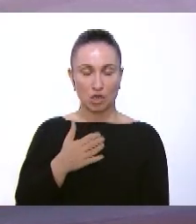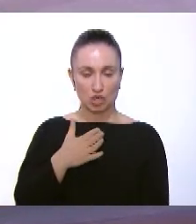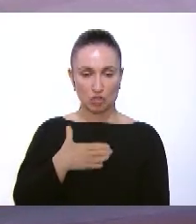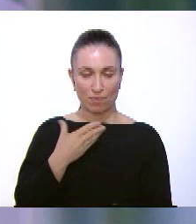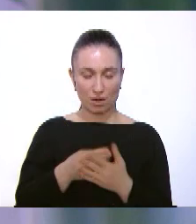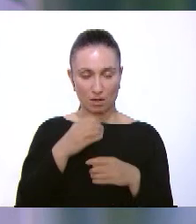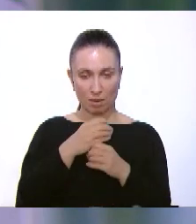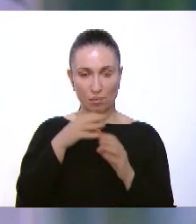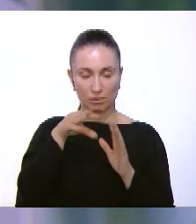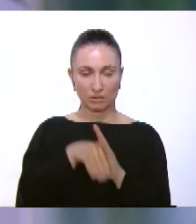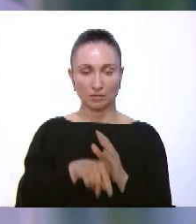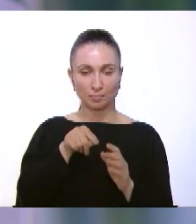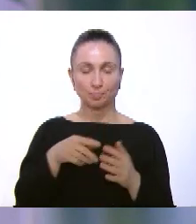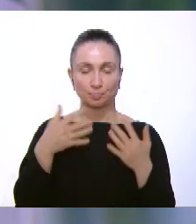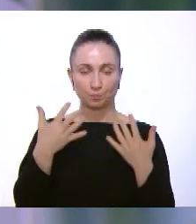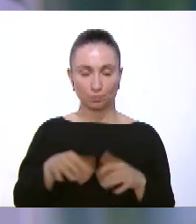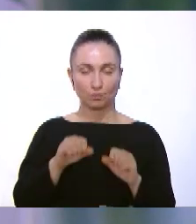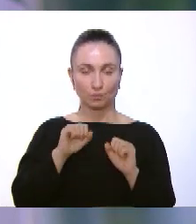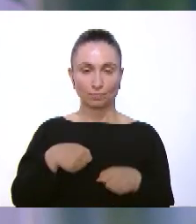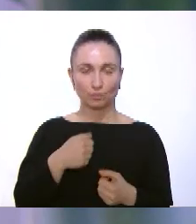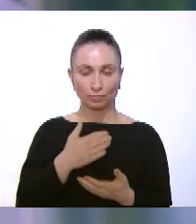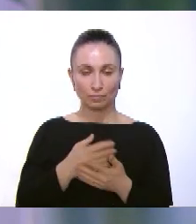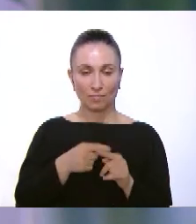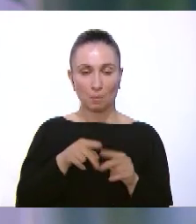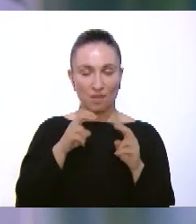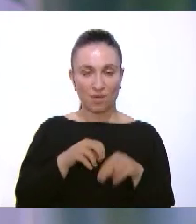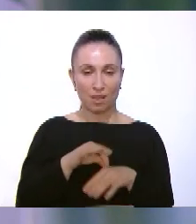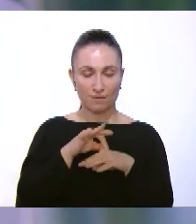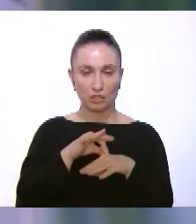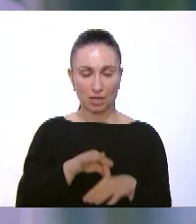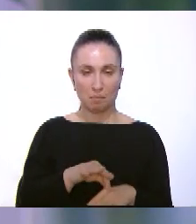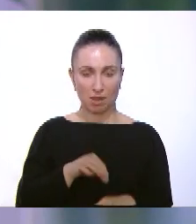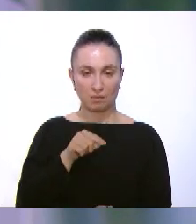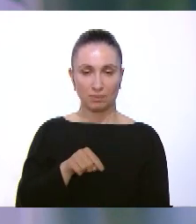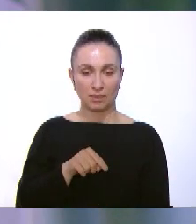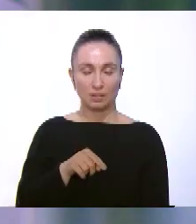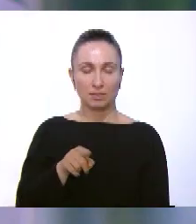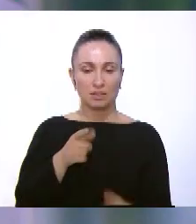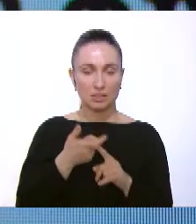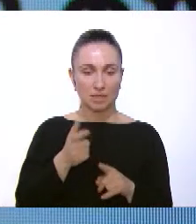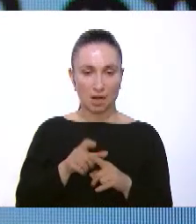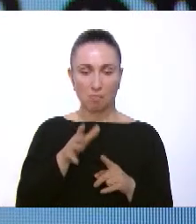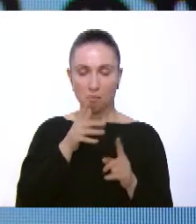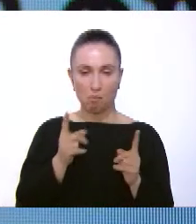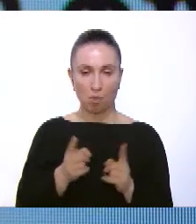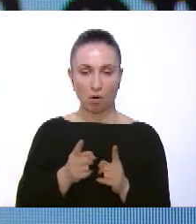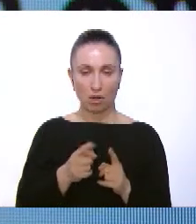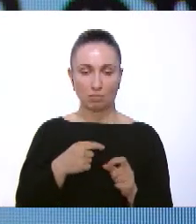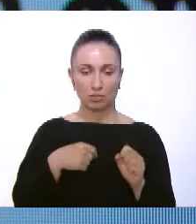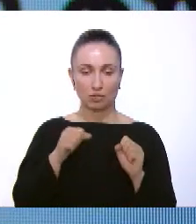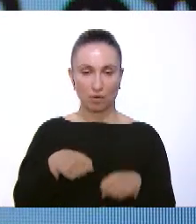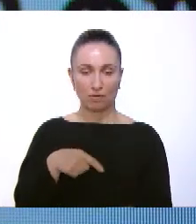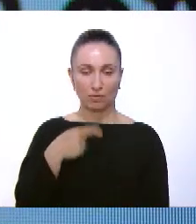ჩვენს ლაბორატორიაში უკვე შესაძლებელია ამ კვლევის ჩატარებაც. ძალიან მოკლედ